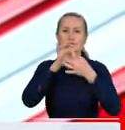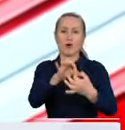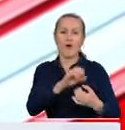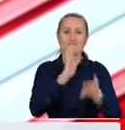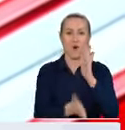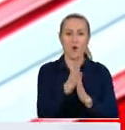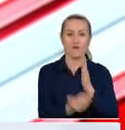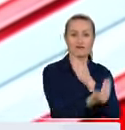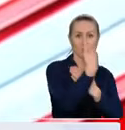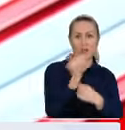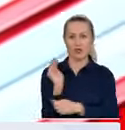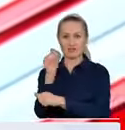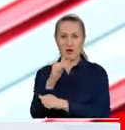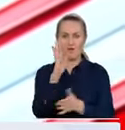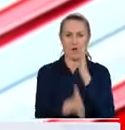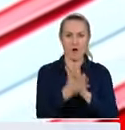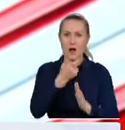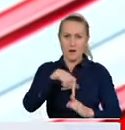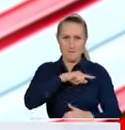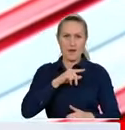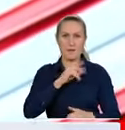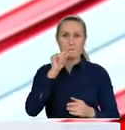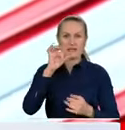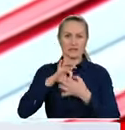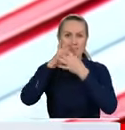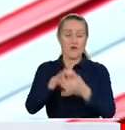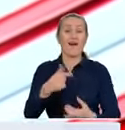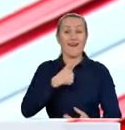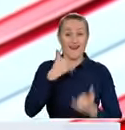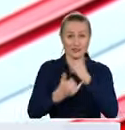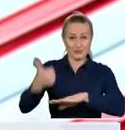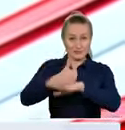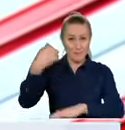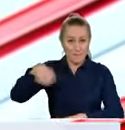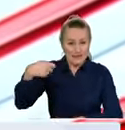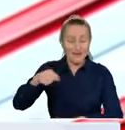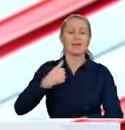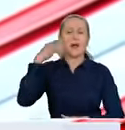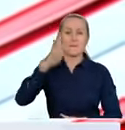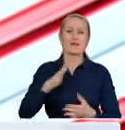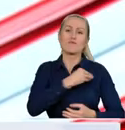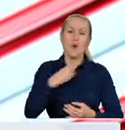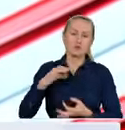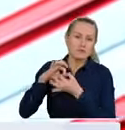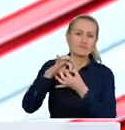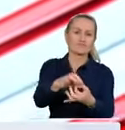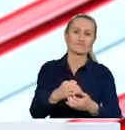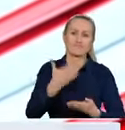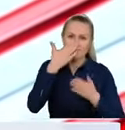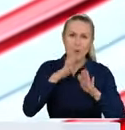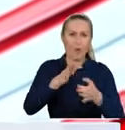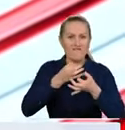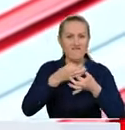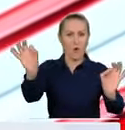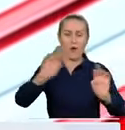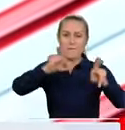Zachodem. Moja prezydentura poprowadzi Polskę w kierunku wolności, w kierunku tego, żebyśmy na powrót